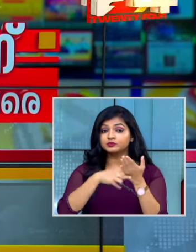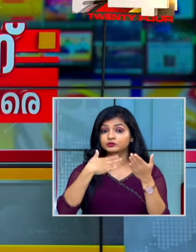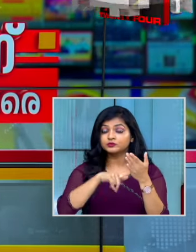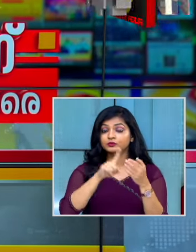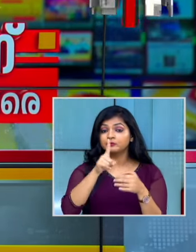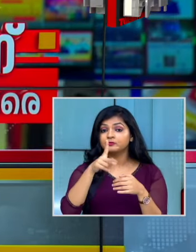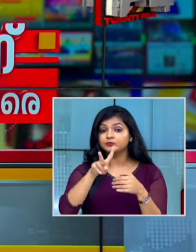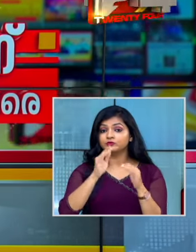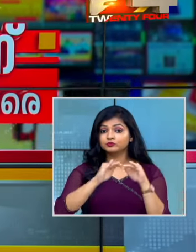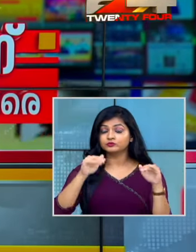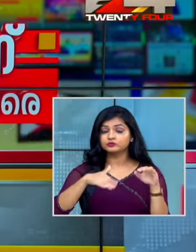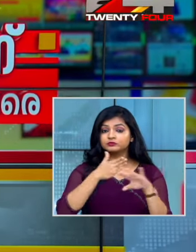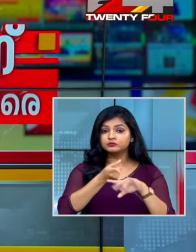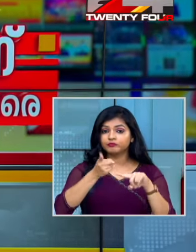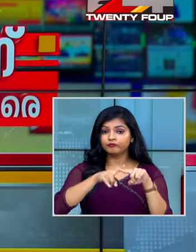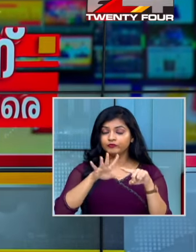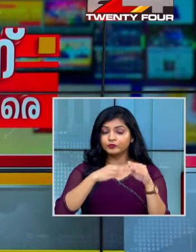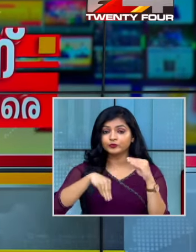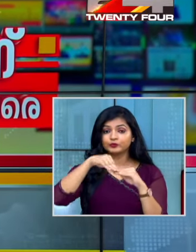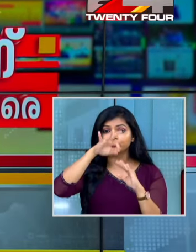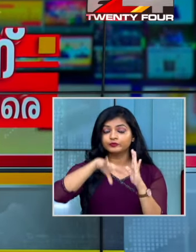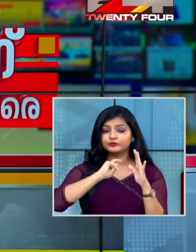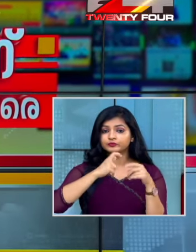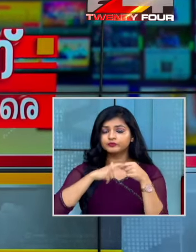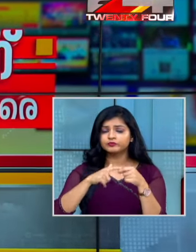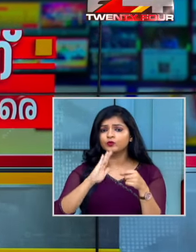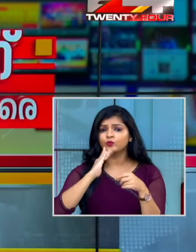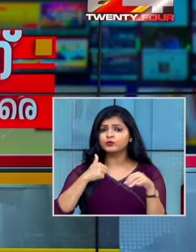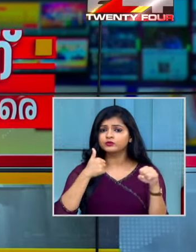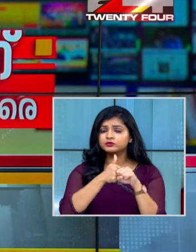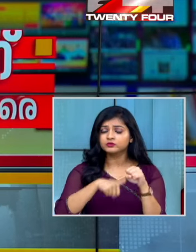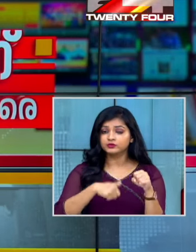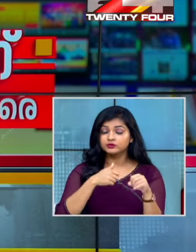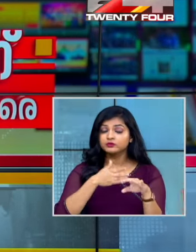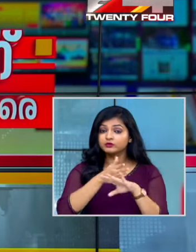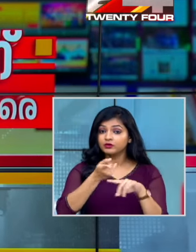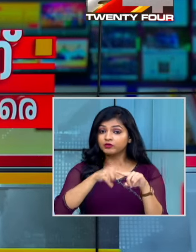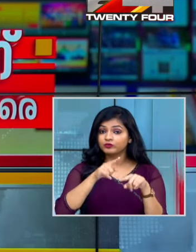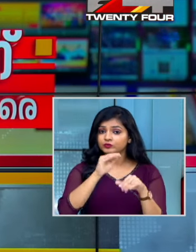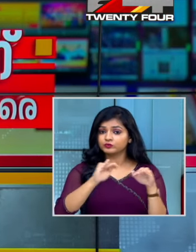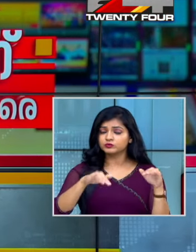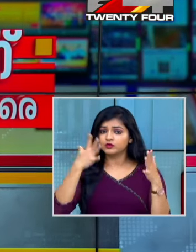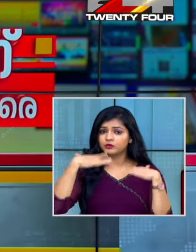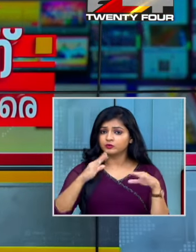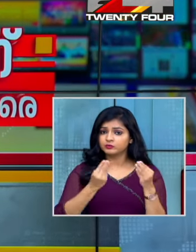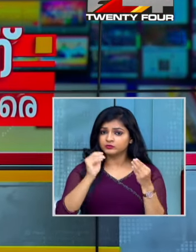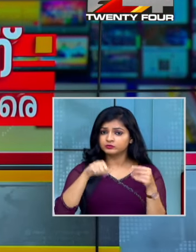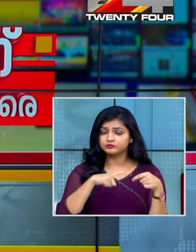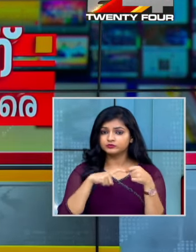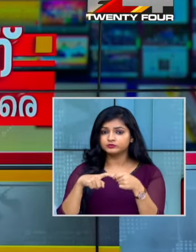എം ജി പ്രതീഷ് നൽകും ആ വാർത്തയുടെ കൂടുതൽ വിവരങ്ങൾ. പ്രതീഷ്, എപ്പോഴായിരുന്നു ഈ അപകടം? എന്താണ് സംഭവിച്ചത്? പരിക്കേറ്റവരുടെ നില എന്താണ്?